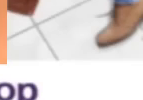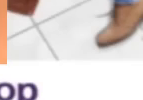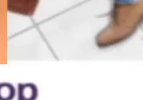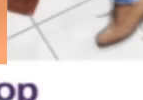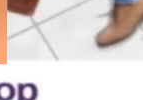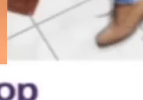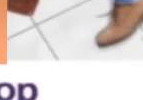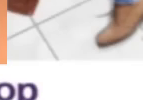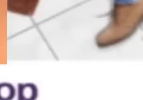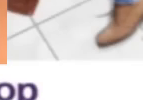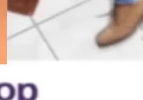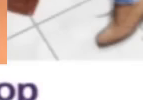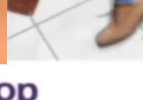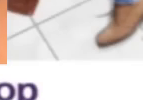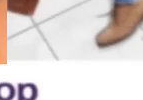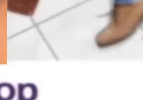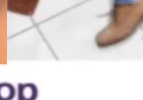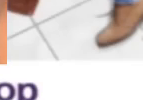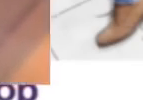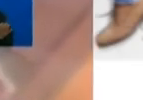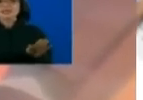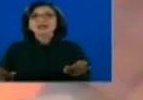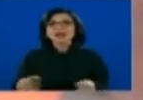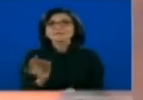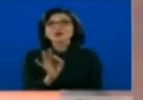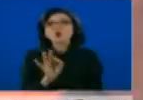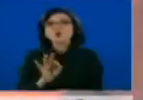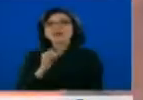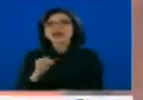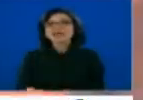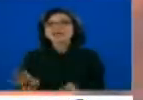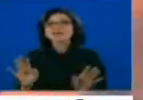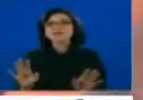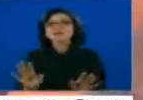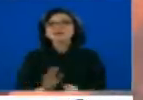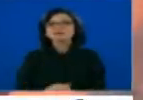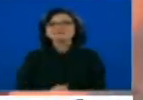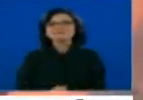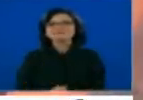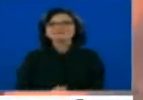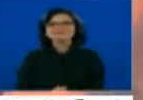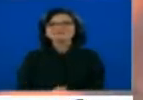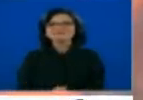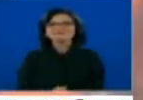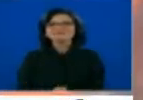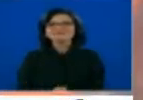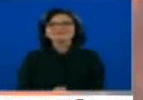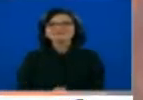kasih mohon tenang belum berakhir Ini belum berakhir masih